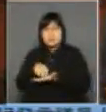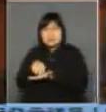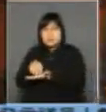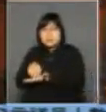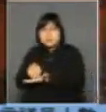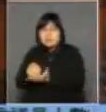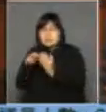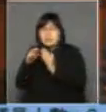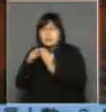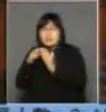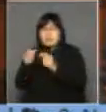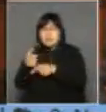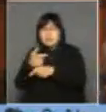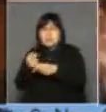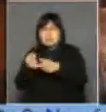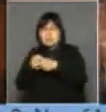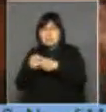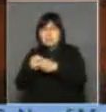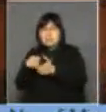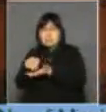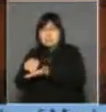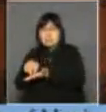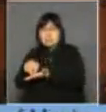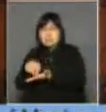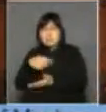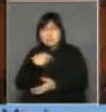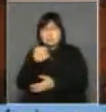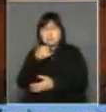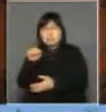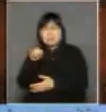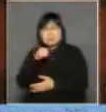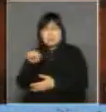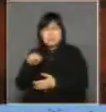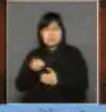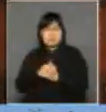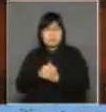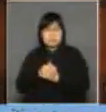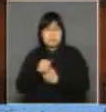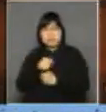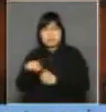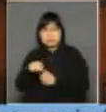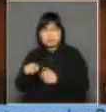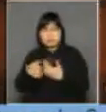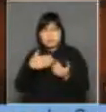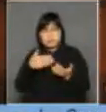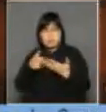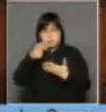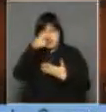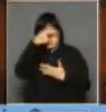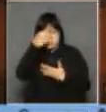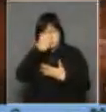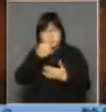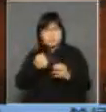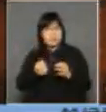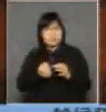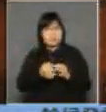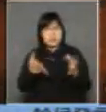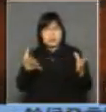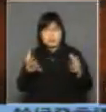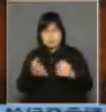商跪低，我覺得我完全不同意他的說法。這件事絕對跟特首梁振英是無關